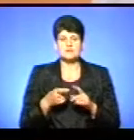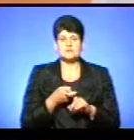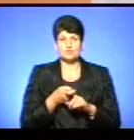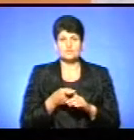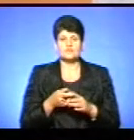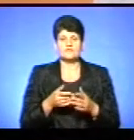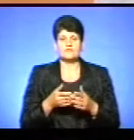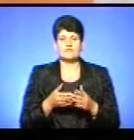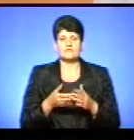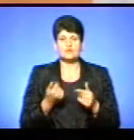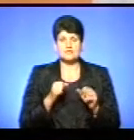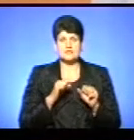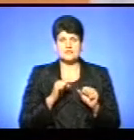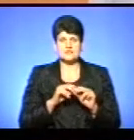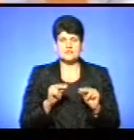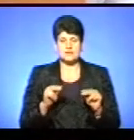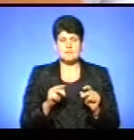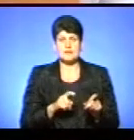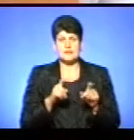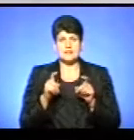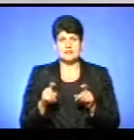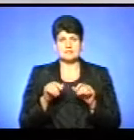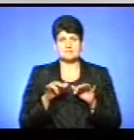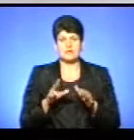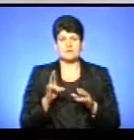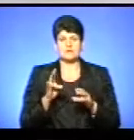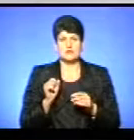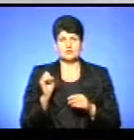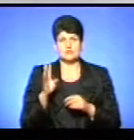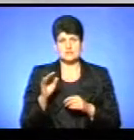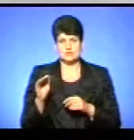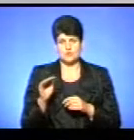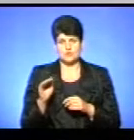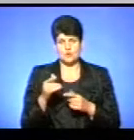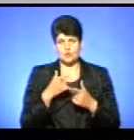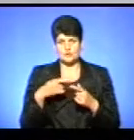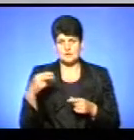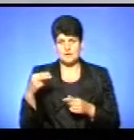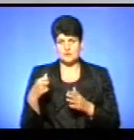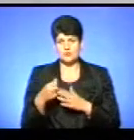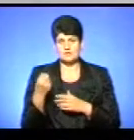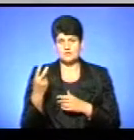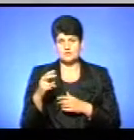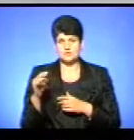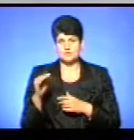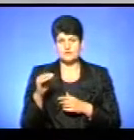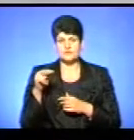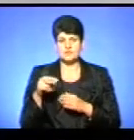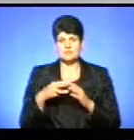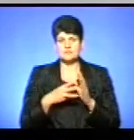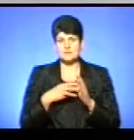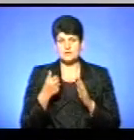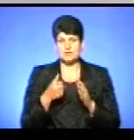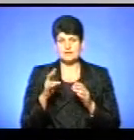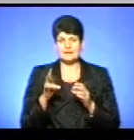захисника вчителів справу перенесли на 14 жовтня. Оголошується перерва до 12 жовтня 2018